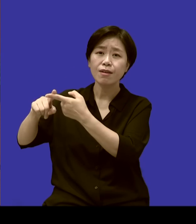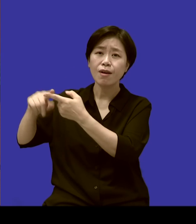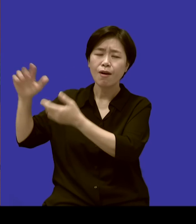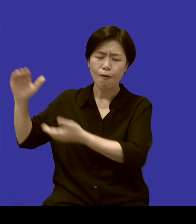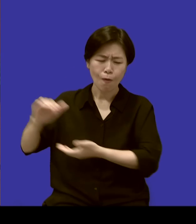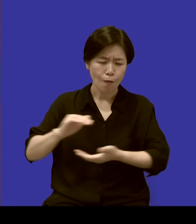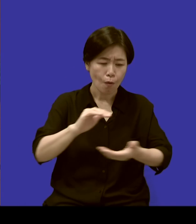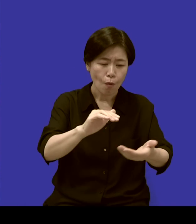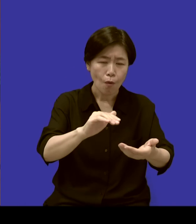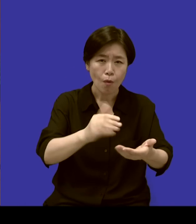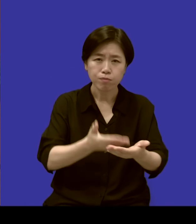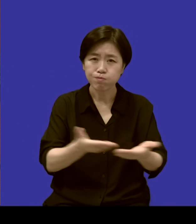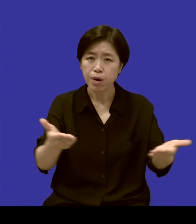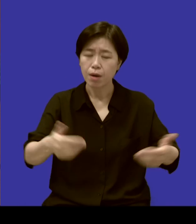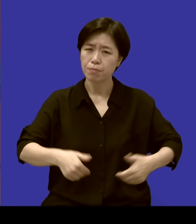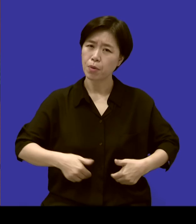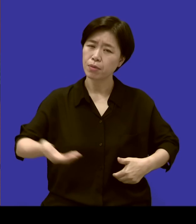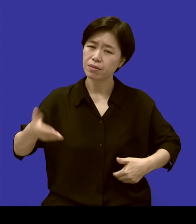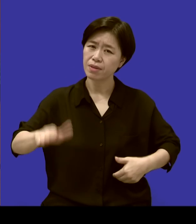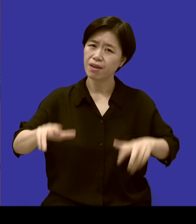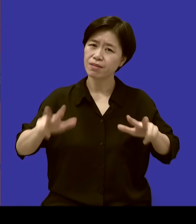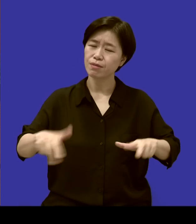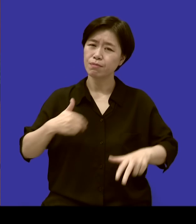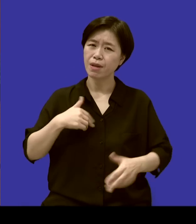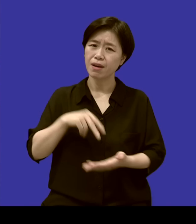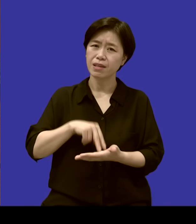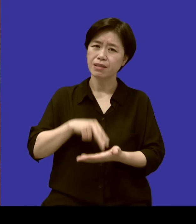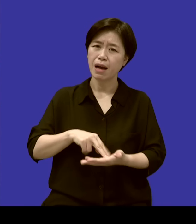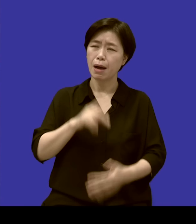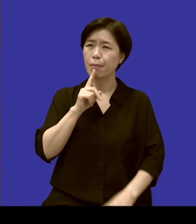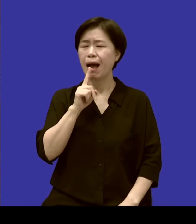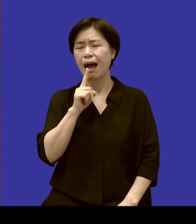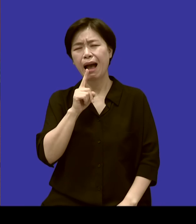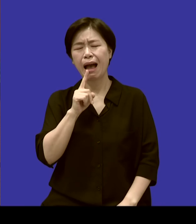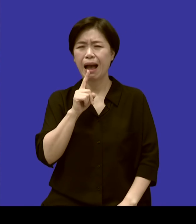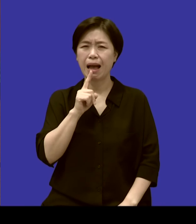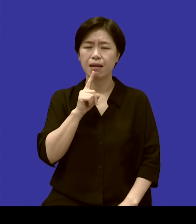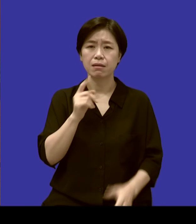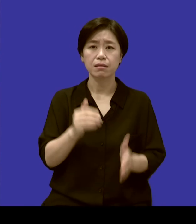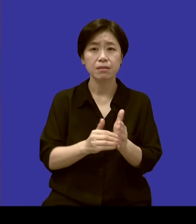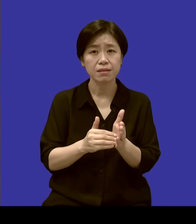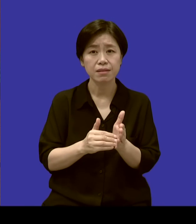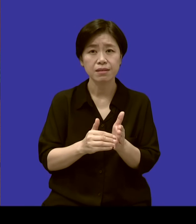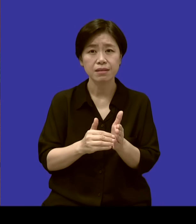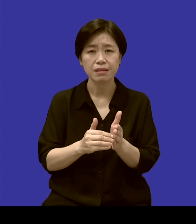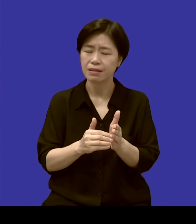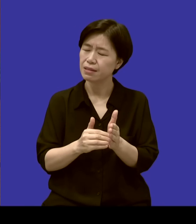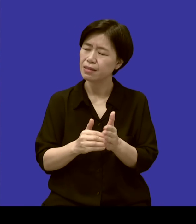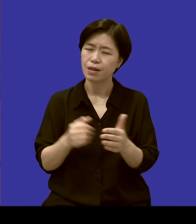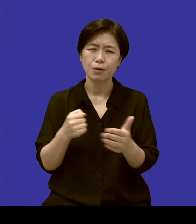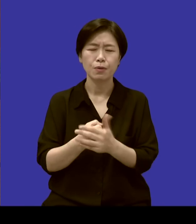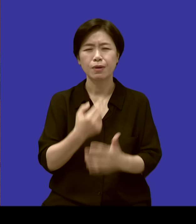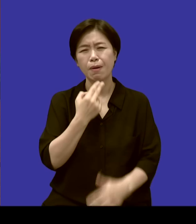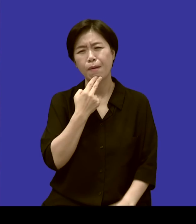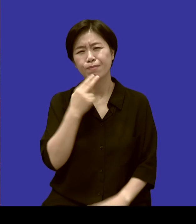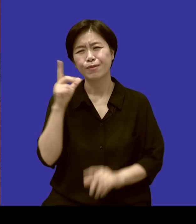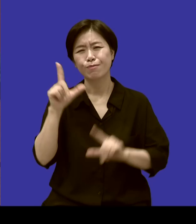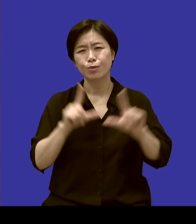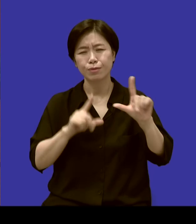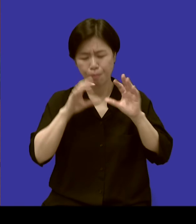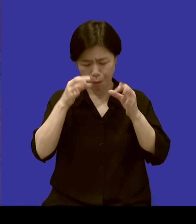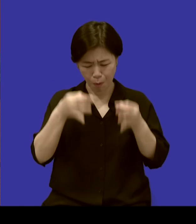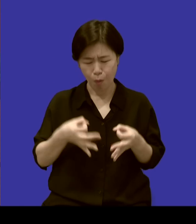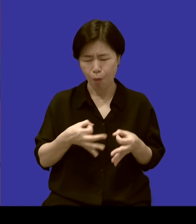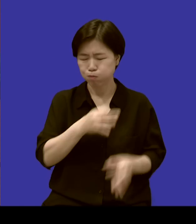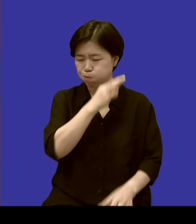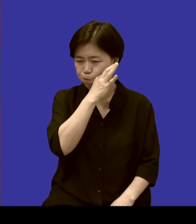하는데 저는 이렇게 말로만 하고 정말 입만 살아있고 행동으로 옮기지 못했던 용기 없는 자가 아니었나. 이런 생각이 들었어요. 저는